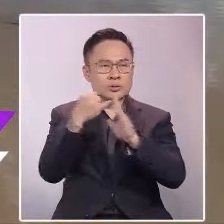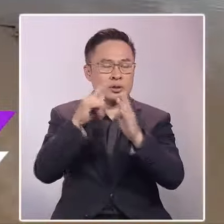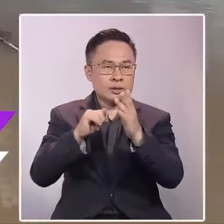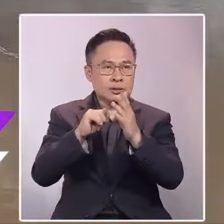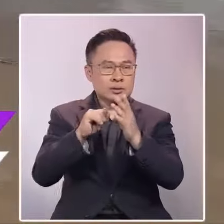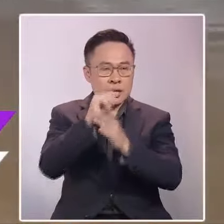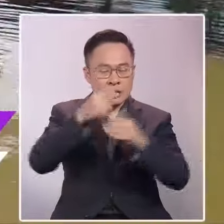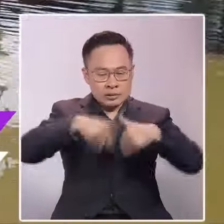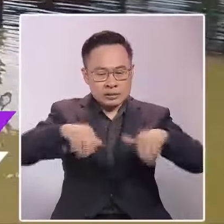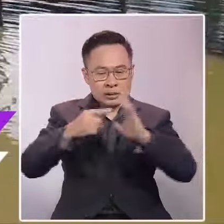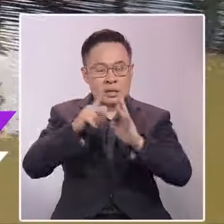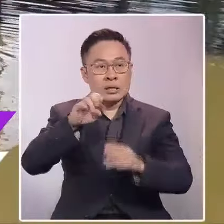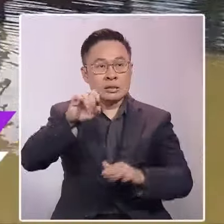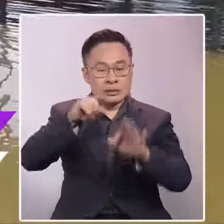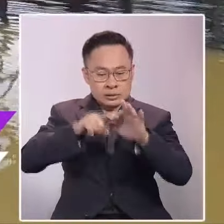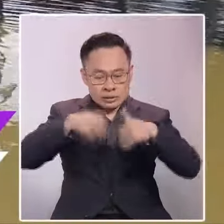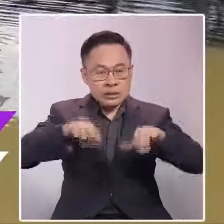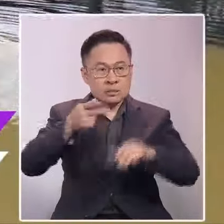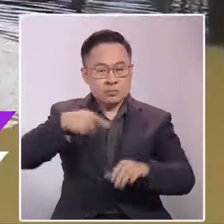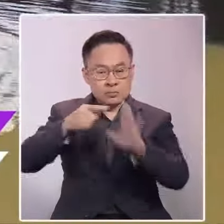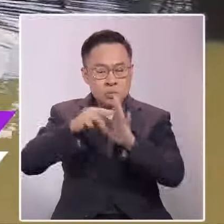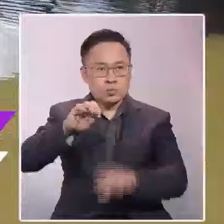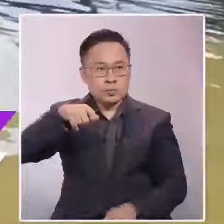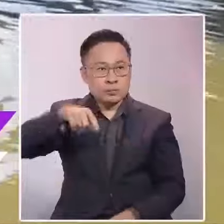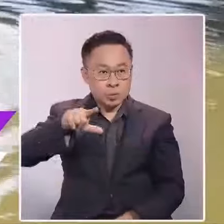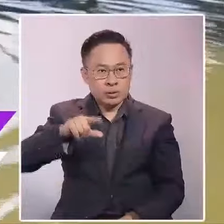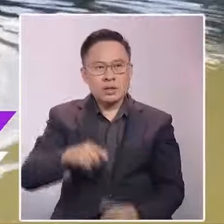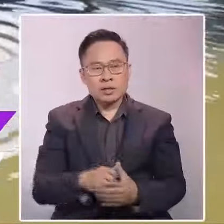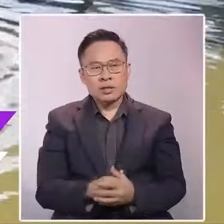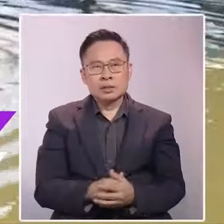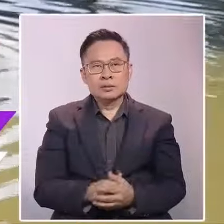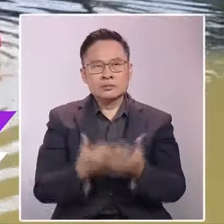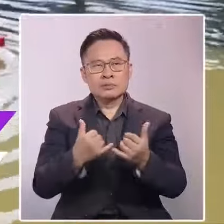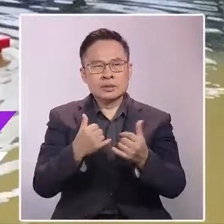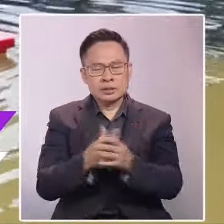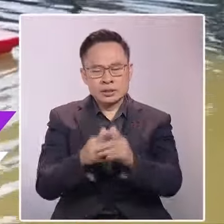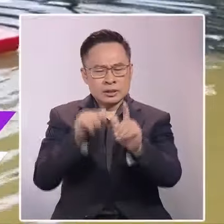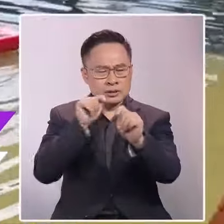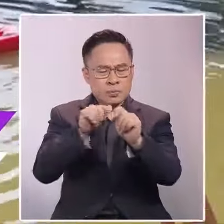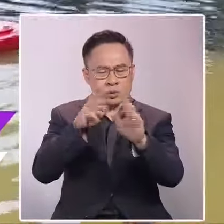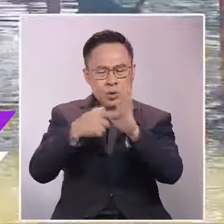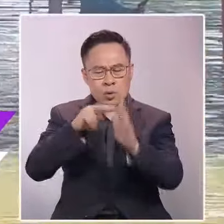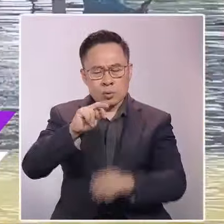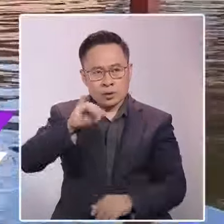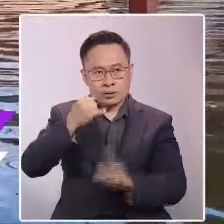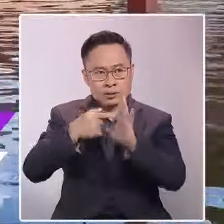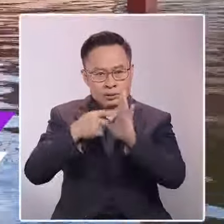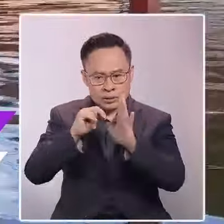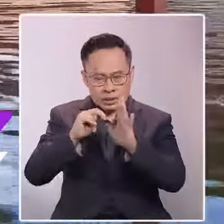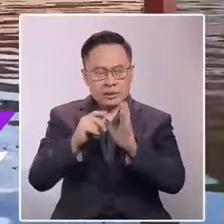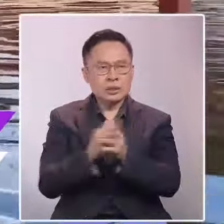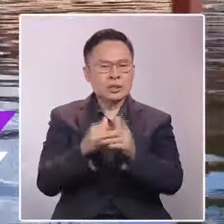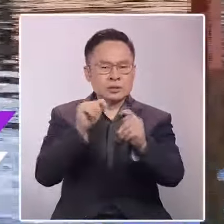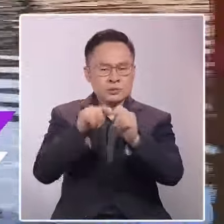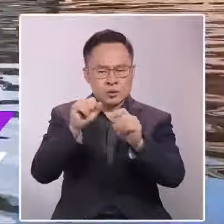ในพื้นที่เขื่อนภูมิพลที่จังหวัดตากนี่แหละครับสถานการณ์น้ำท่วมนะครับที่ตำบลยกกระบัตรนะครับตำบลวังจันตำบลวังหมันตำบล